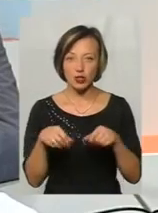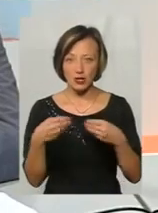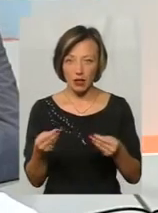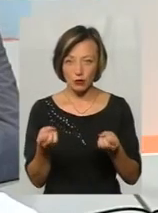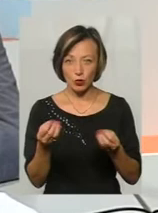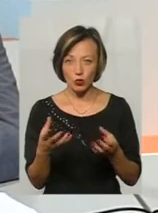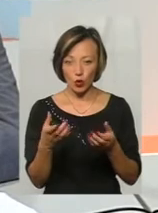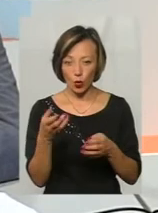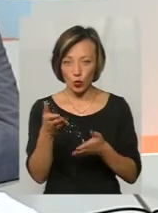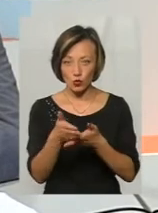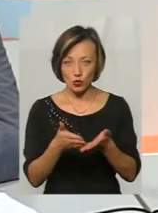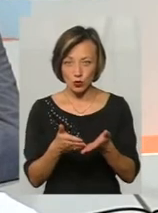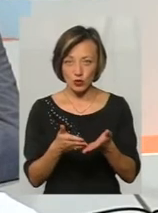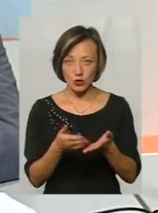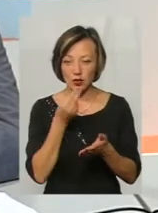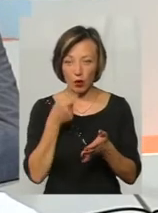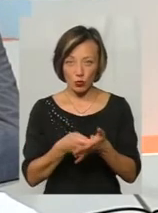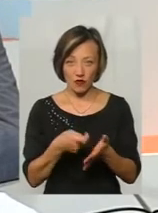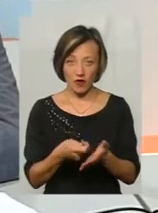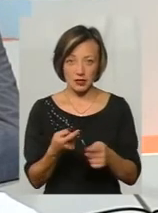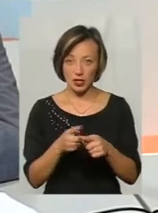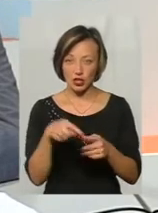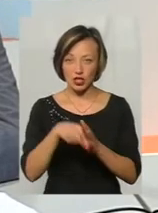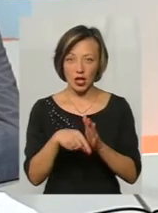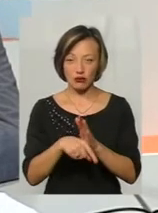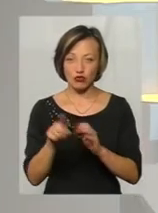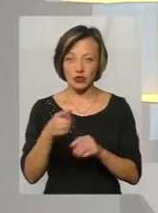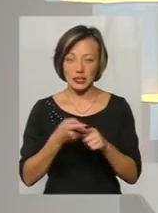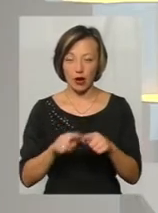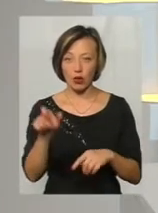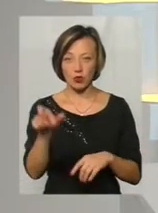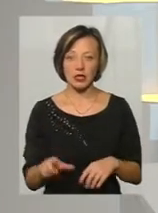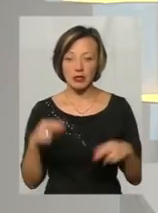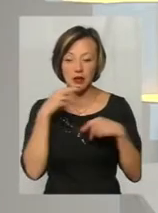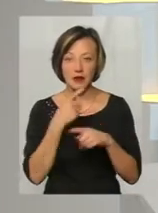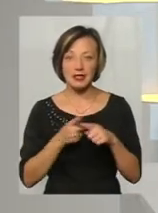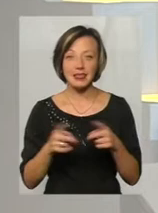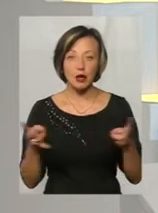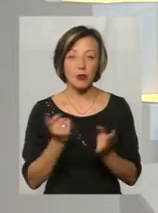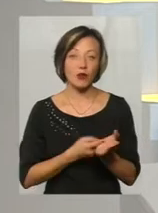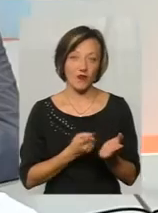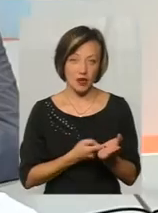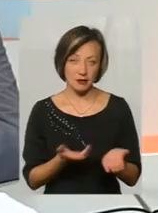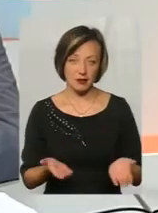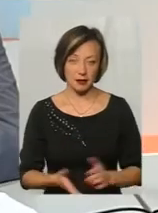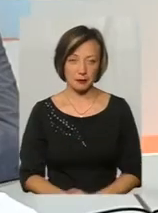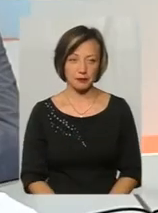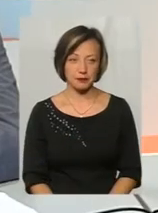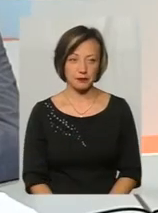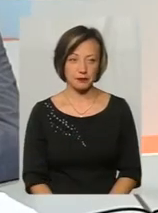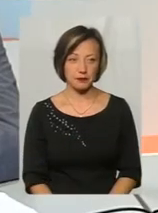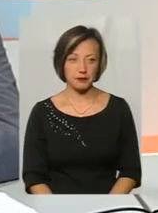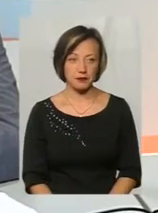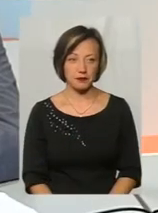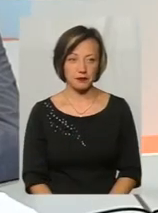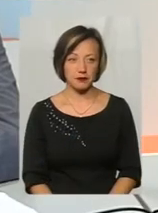дати просто кусочок, щоб накормити її. Це не значить, що оця людина її травить. Це треба довести. Це треба